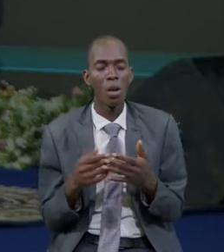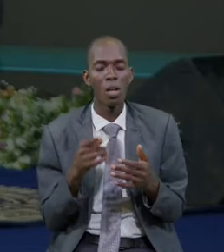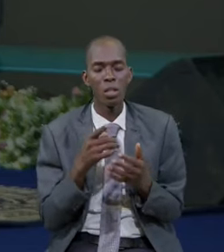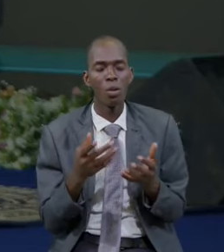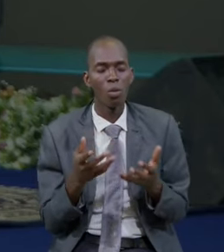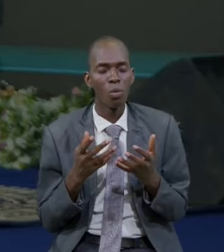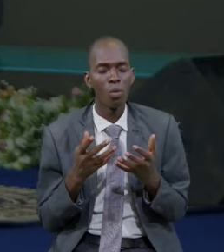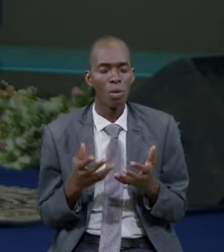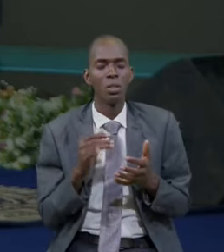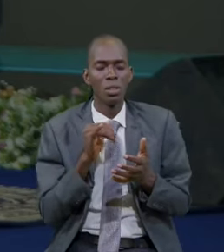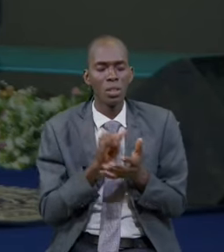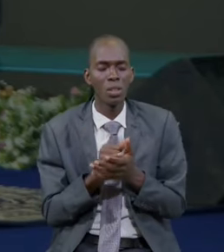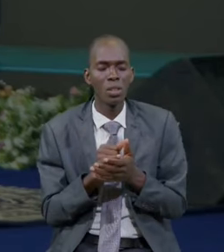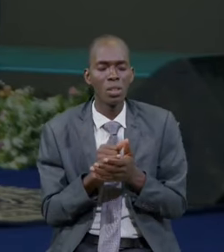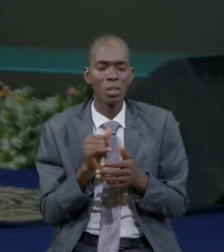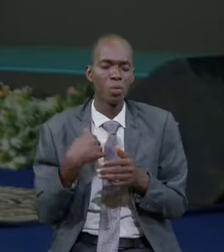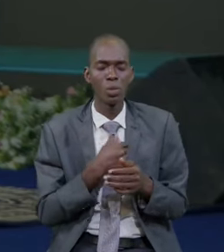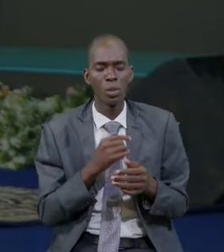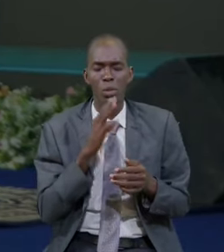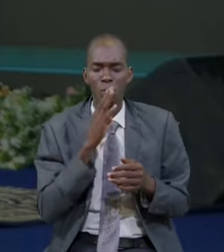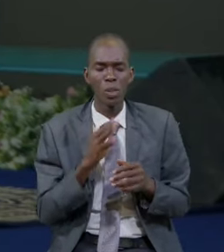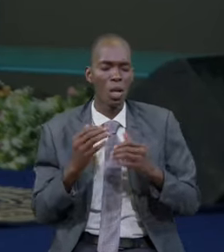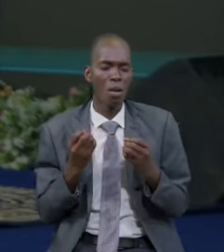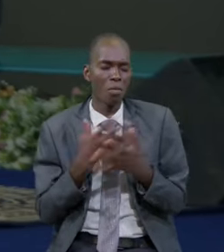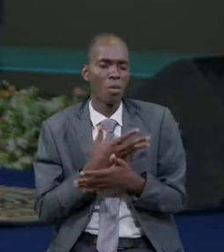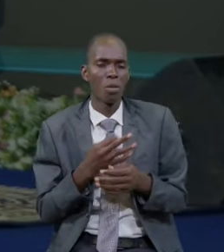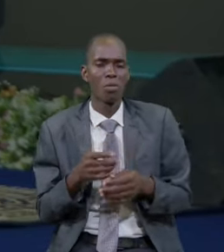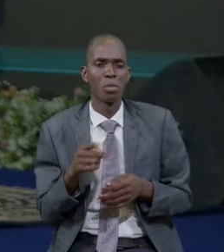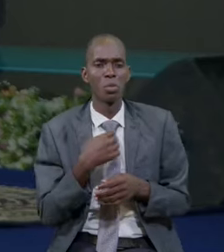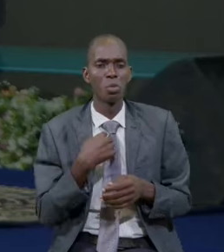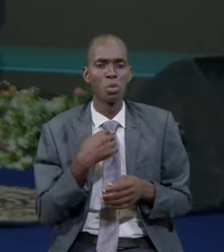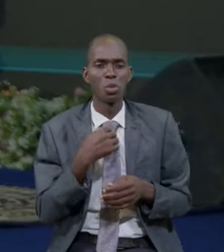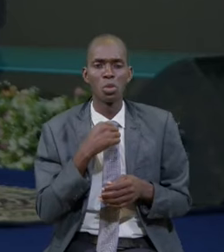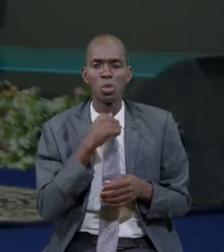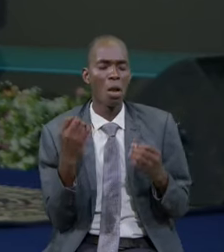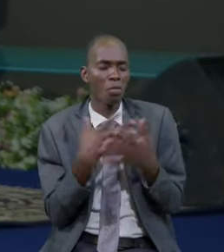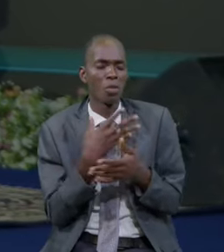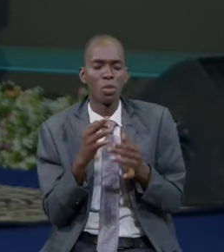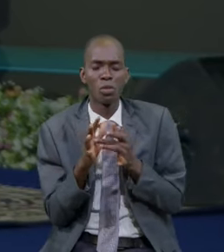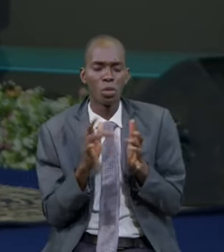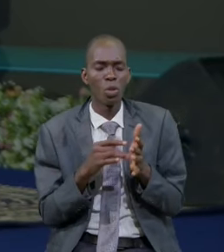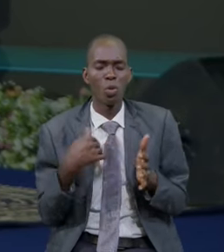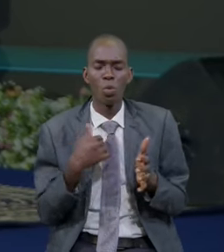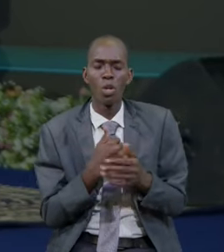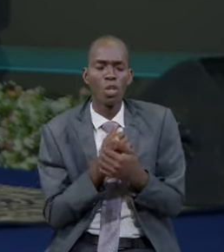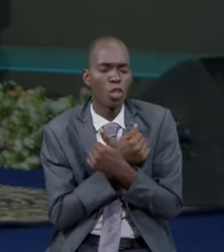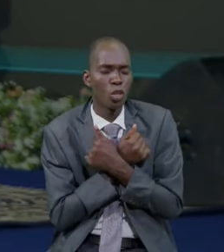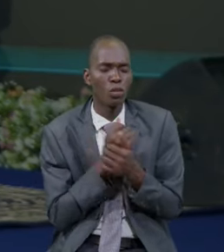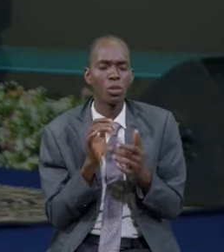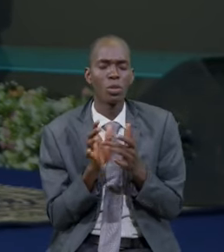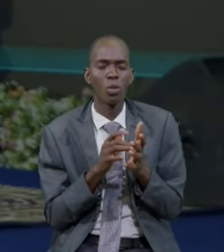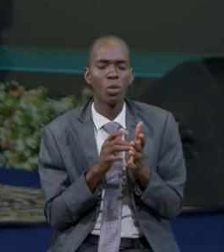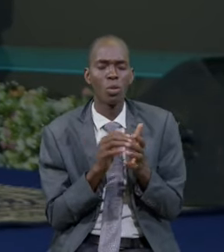nous autres, que nous ayons peur d'eux. Nous n'avons même pas peur de Jésus-Christ. Nous l'aimons de tout notre cœur, toute notre âme et toute